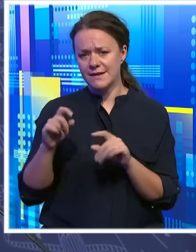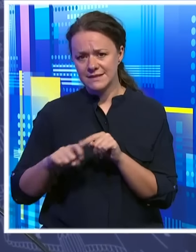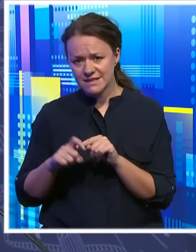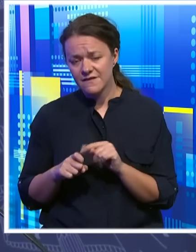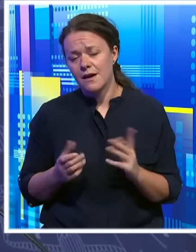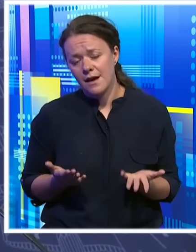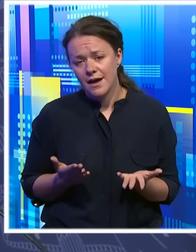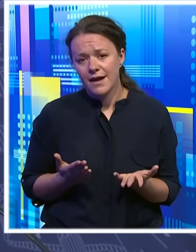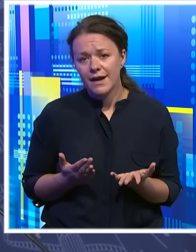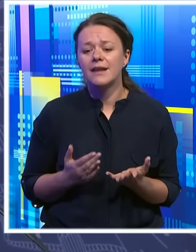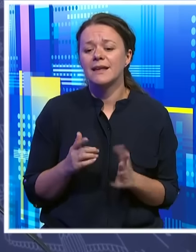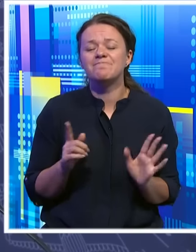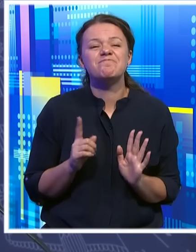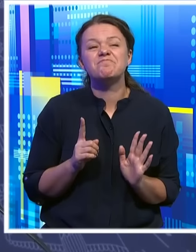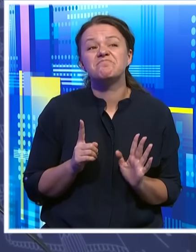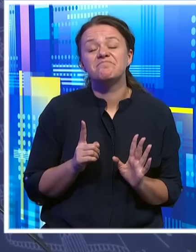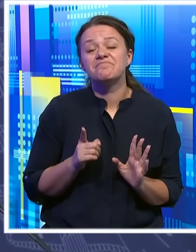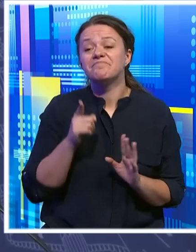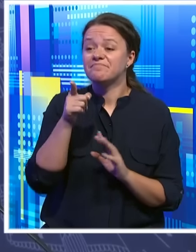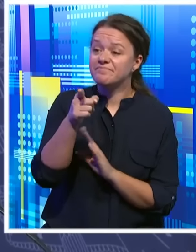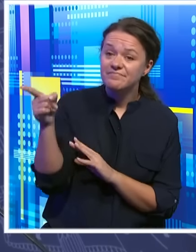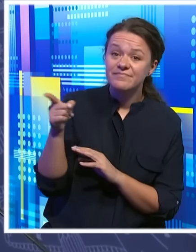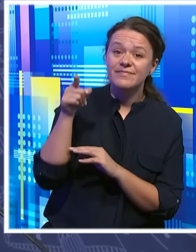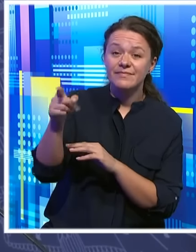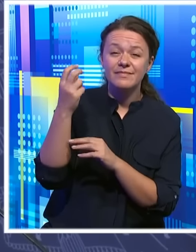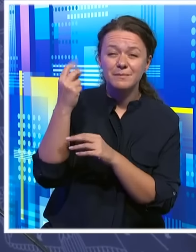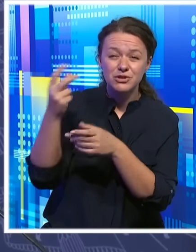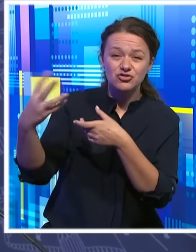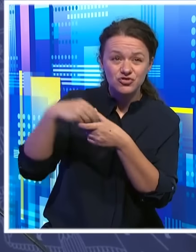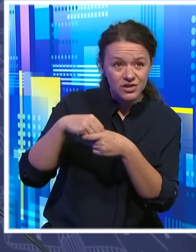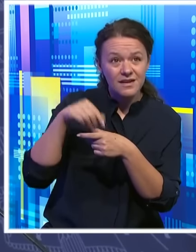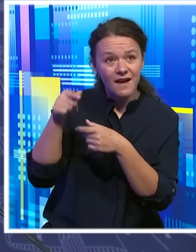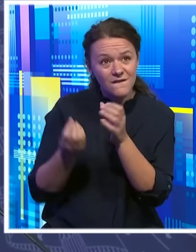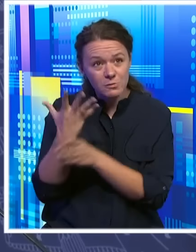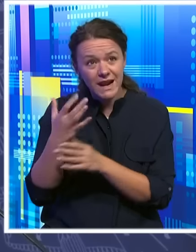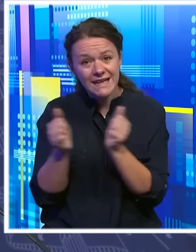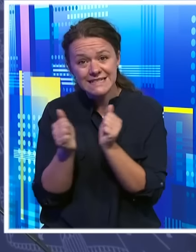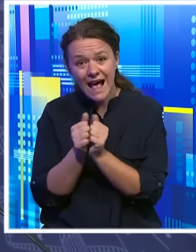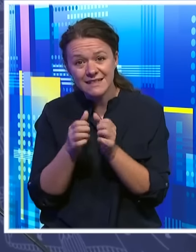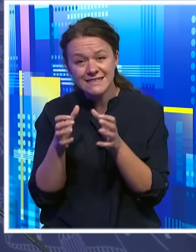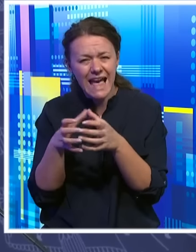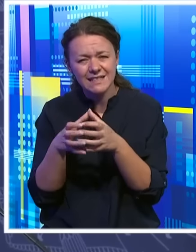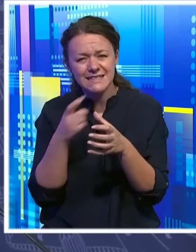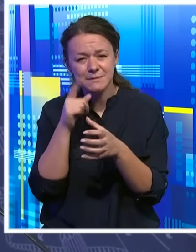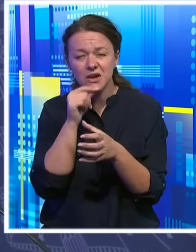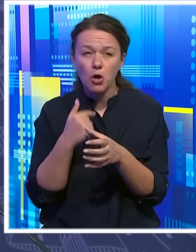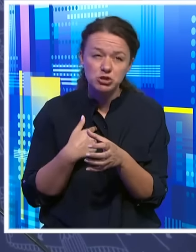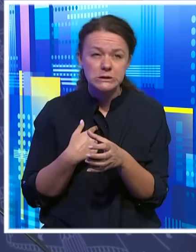da učestvuju u stvaranju zajednice srpskih opština, plašim se njihovih provokacija,